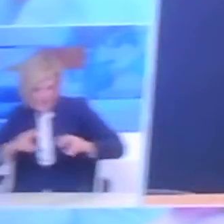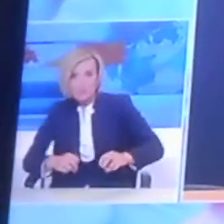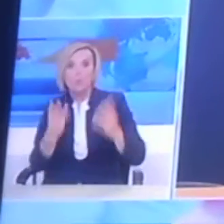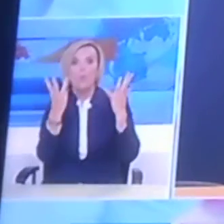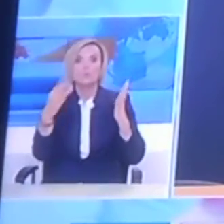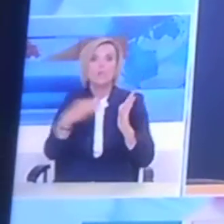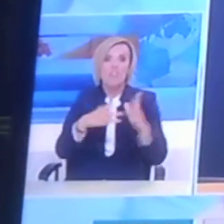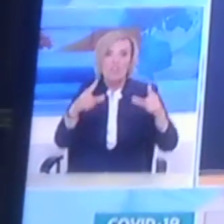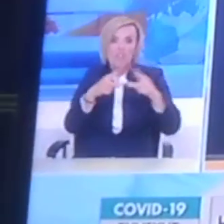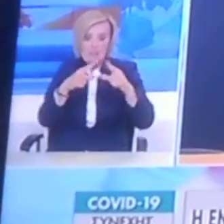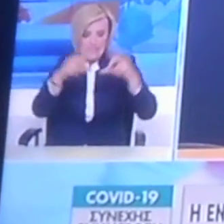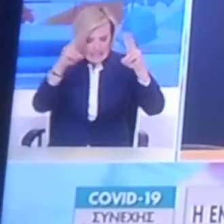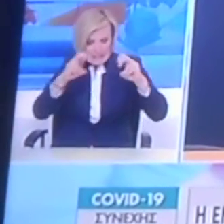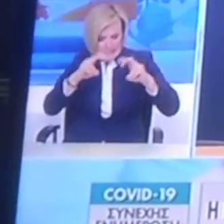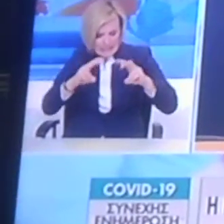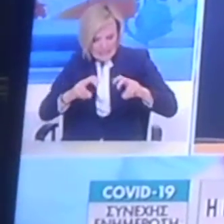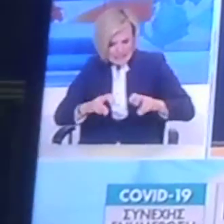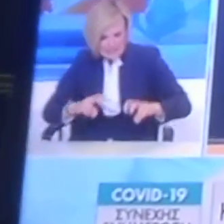ιού.